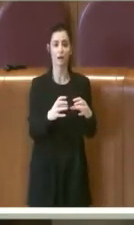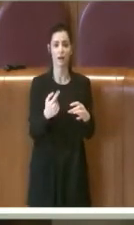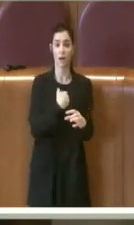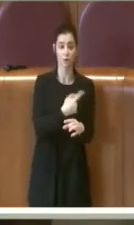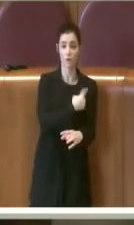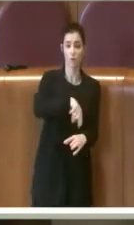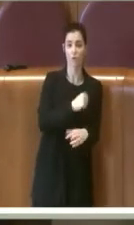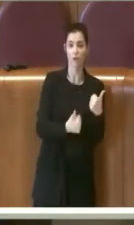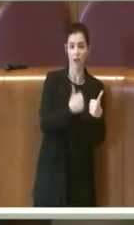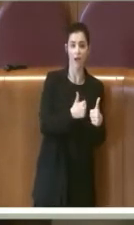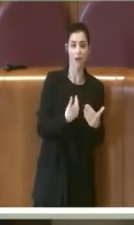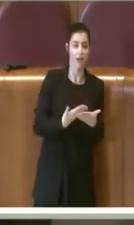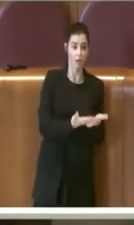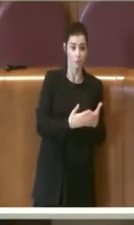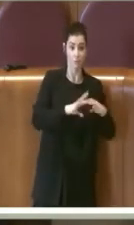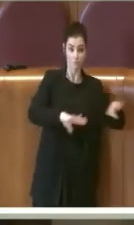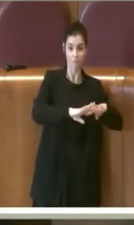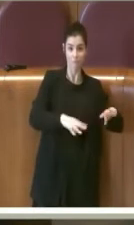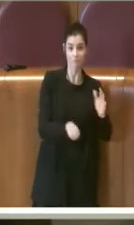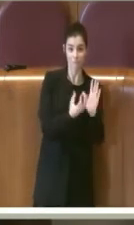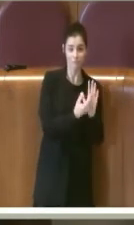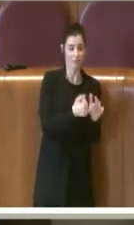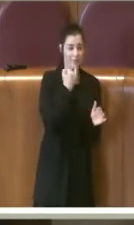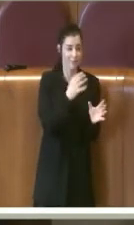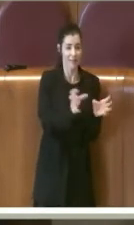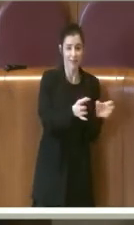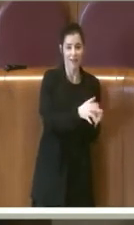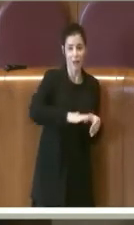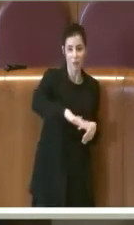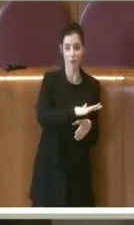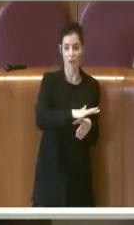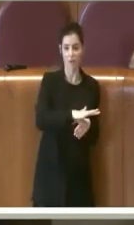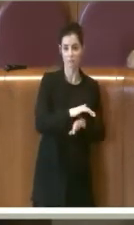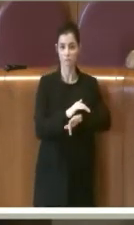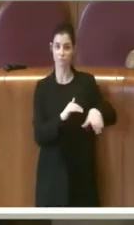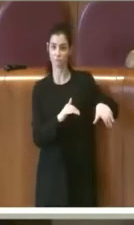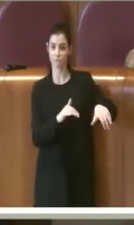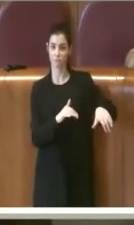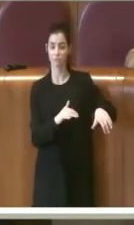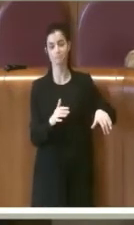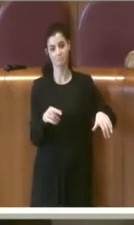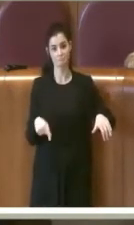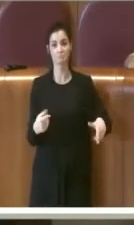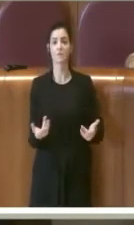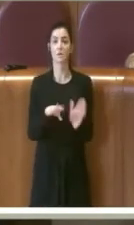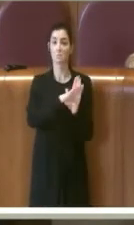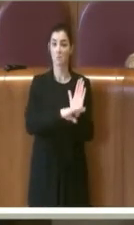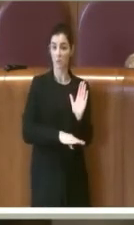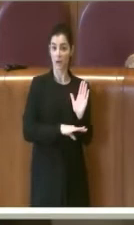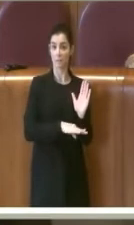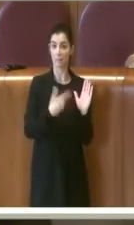gare e andare anche a aiutare il tessuto produttivo delle piccole e medie imprese a livello locale. Beh, se questo è modo di fare